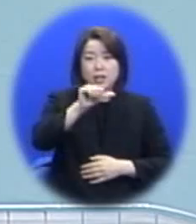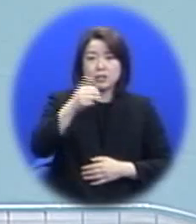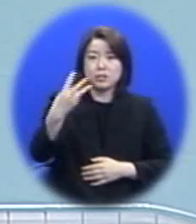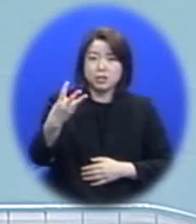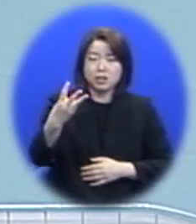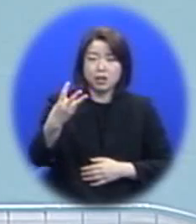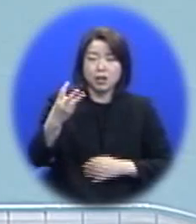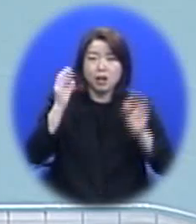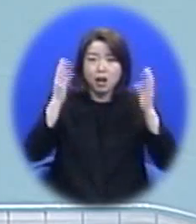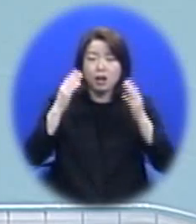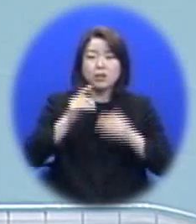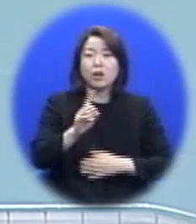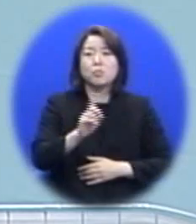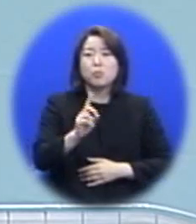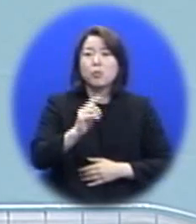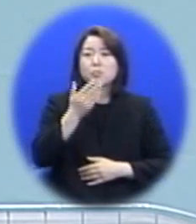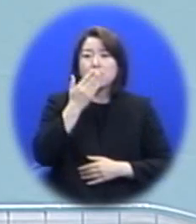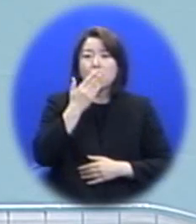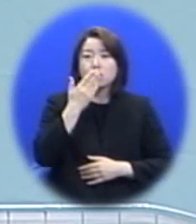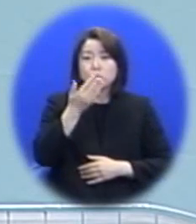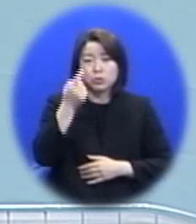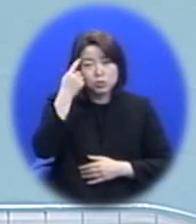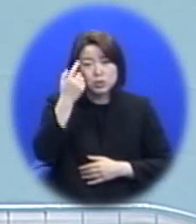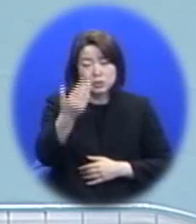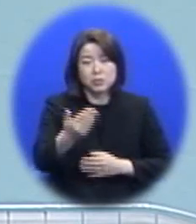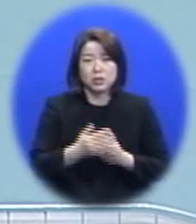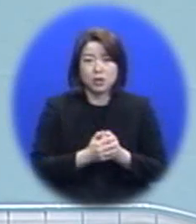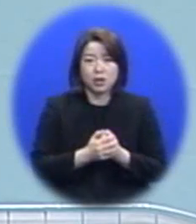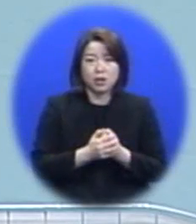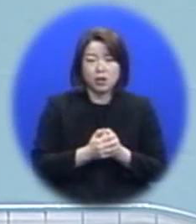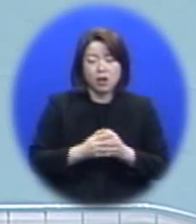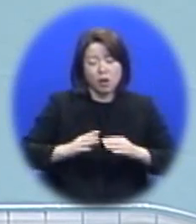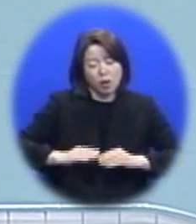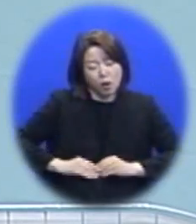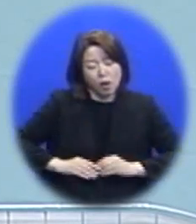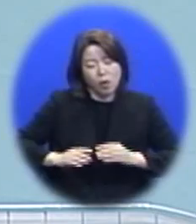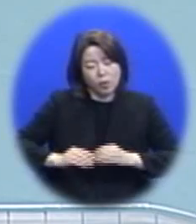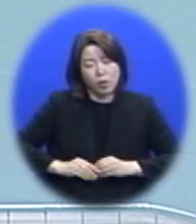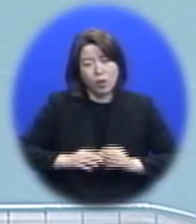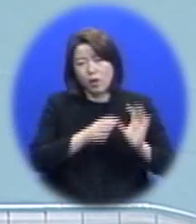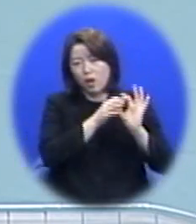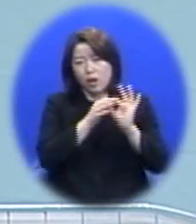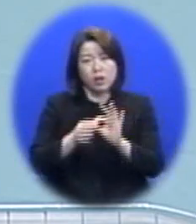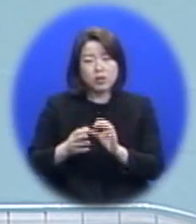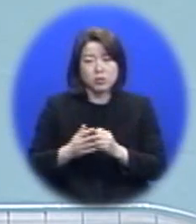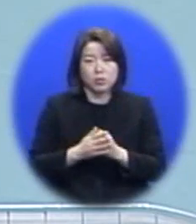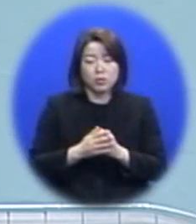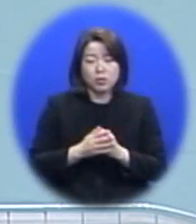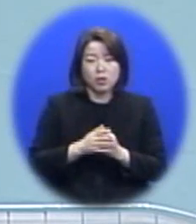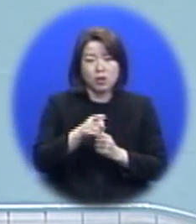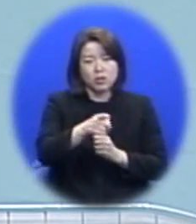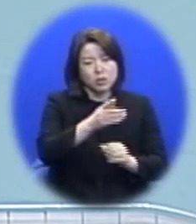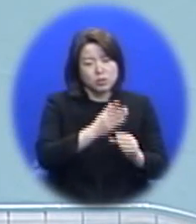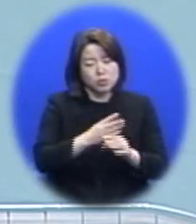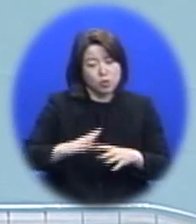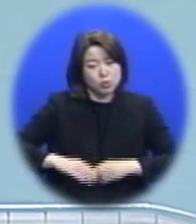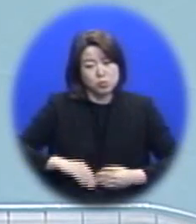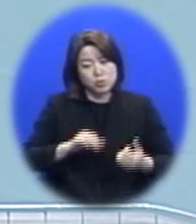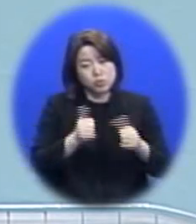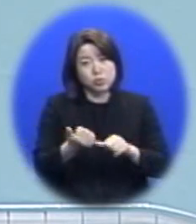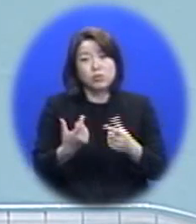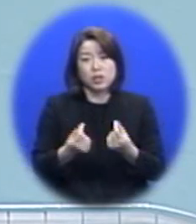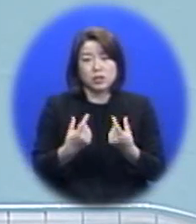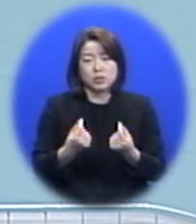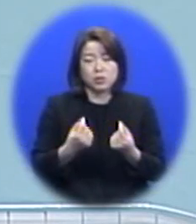집에서 뭘 제대로 밥을 먹을 수 있겠어요? 쫄딱 굶습니다. 이러다가는 굶어 죽겠다는 생각이 들어서